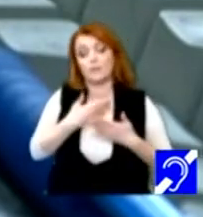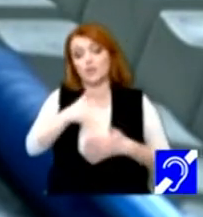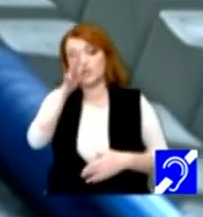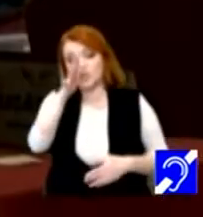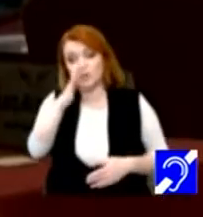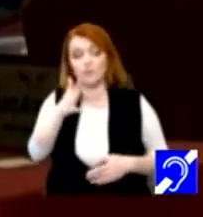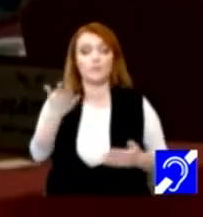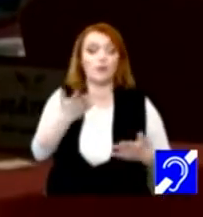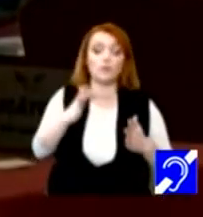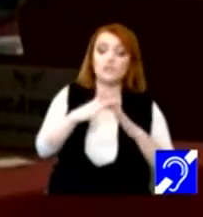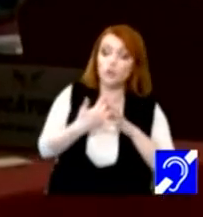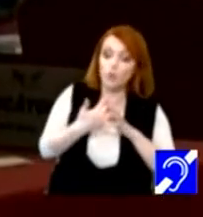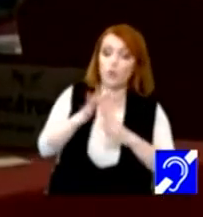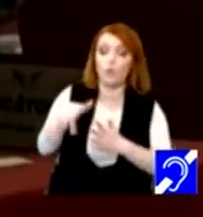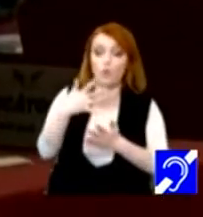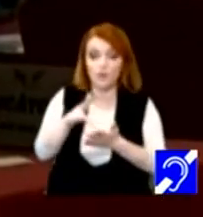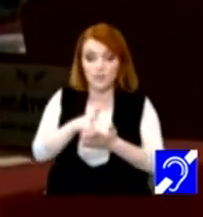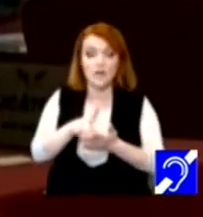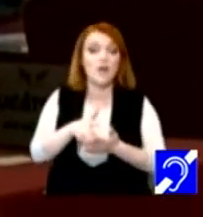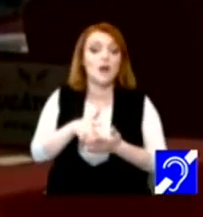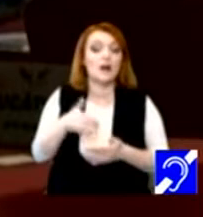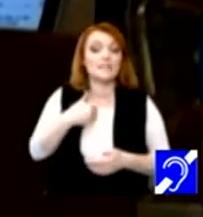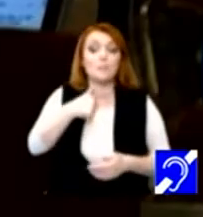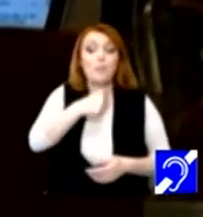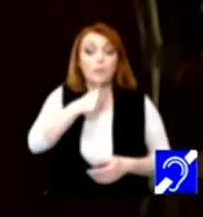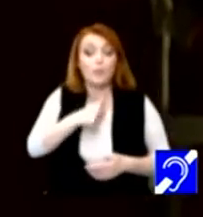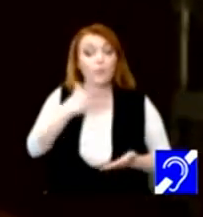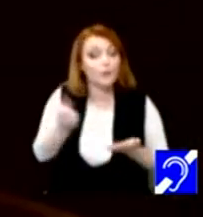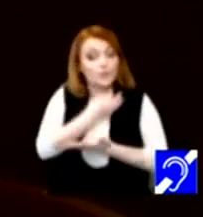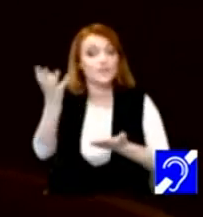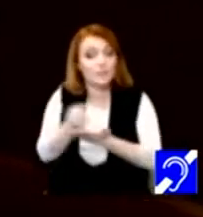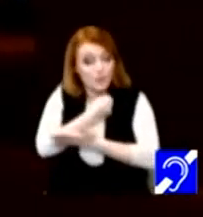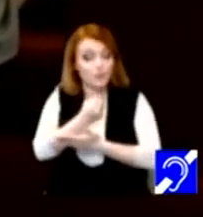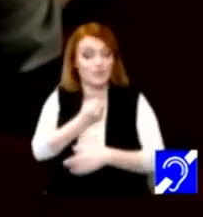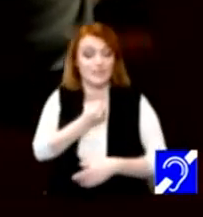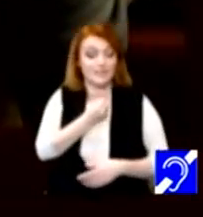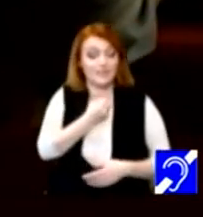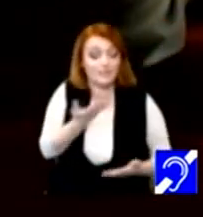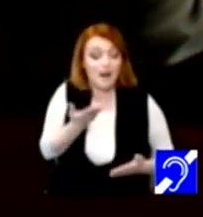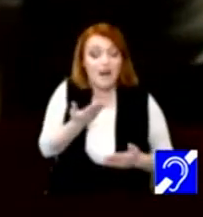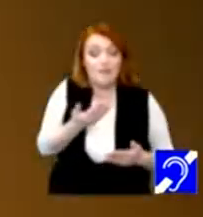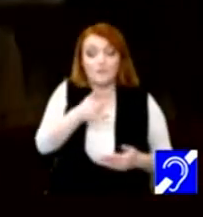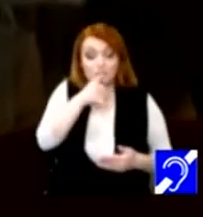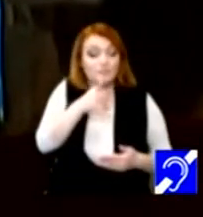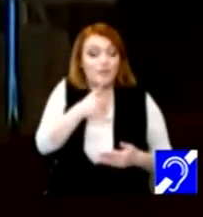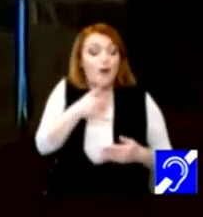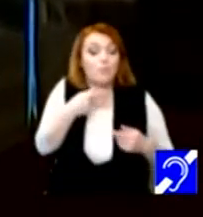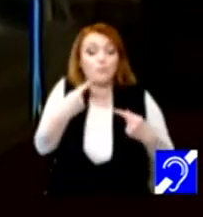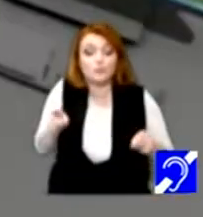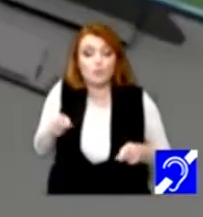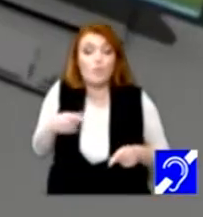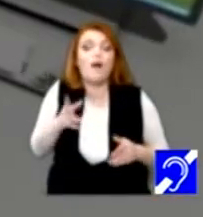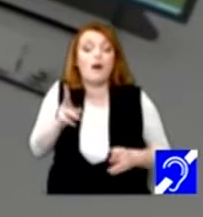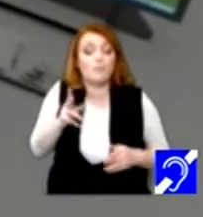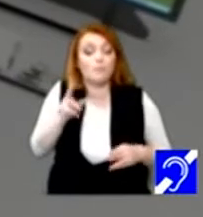într-o localitate. Aceasta pot fi alegeri paralele în careva dintre municipalitățile mai mici din Republica Moldova, de